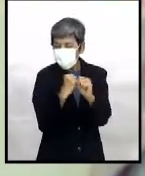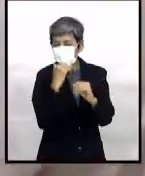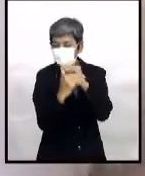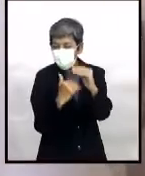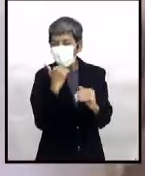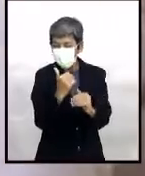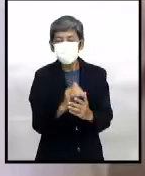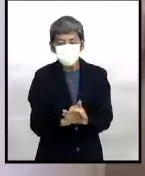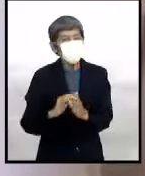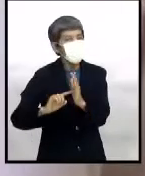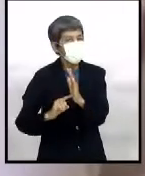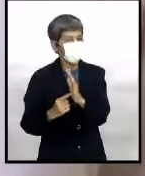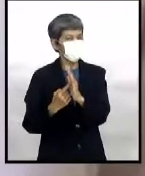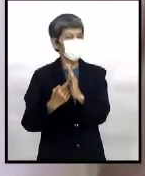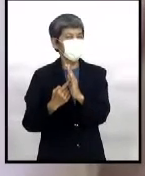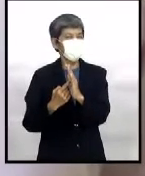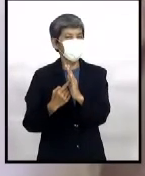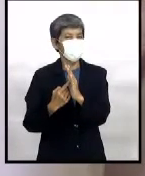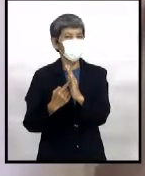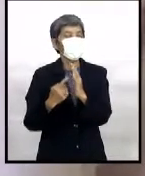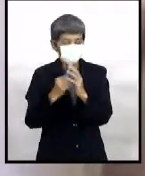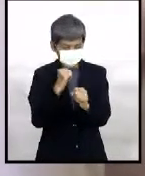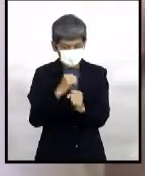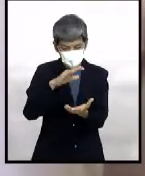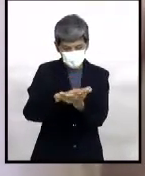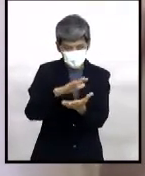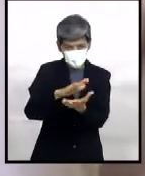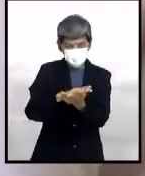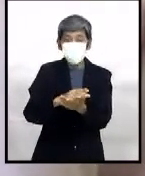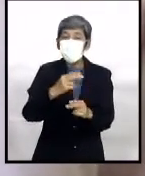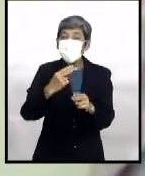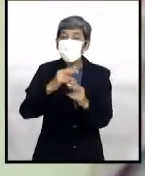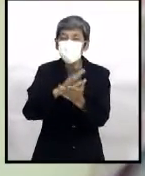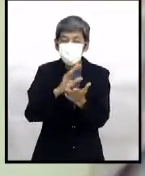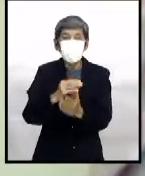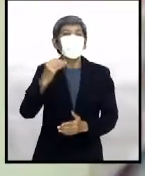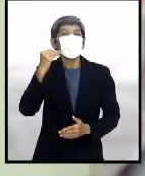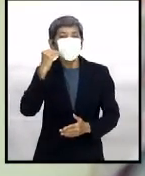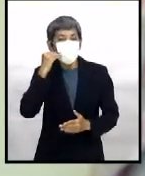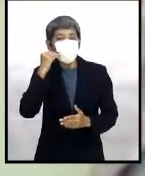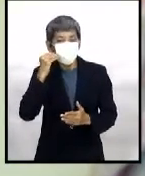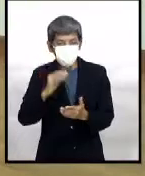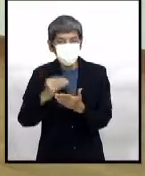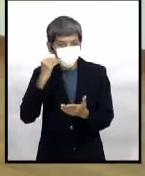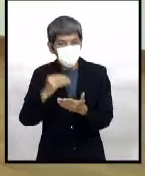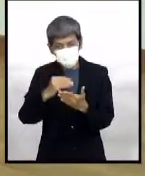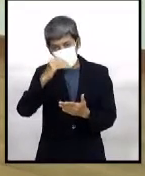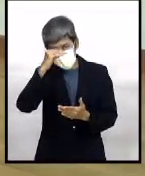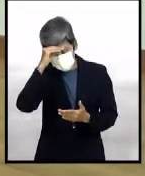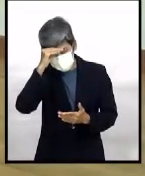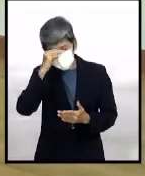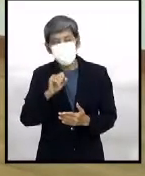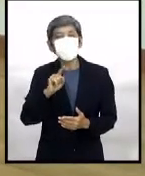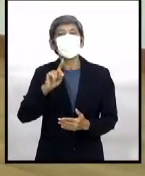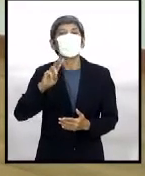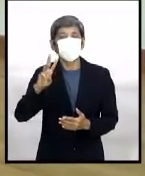า อันนี้ก็เป็นจุดเริ่มต้นของการทำโรงเรียนที่นี่ขึ้นมาชื่อบ้าน บ้านเรียนศิระวี บ้านเรียน ศิ